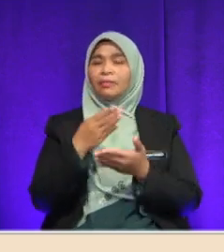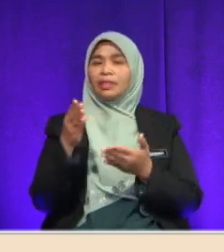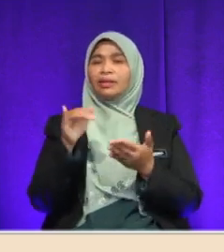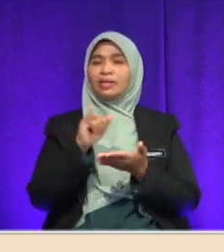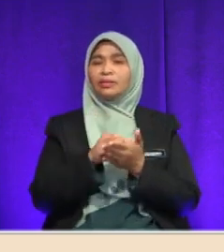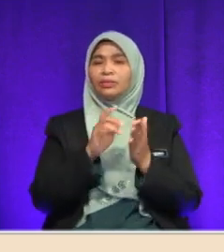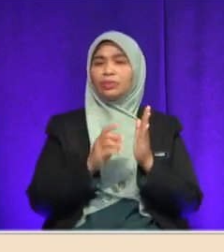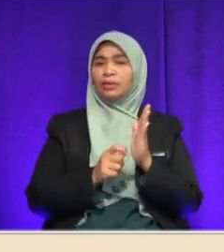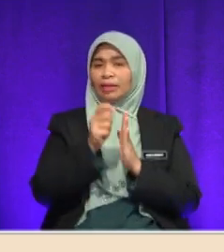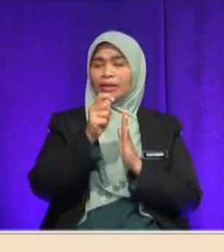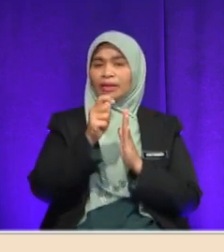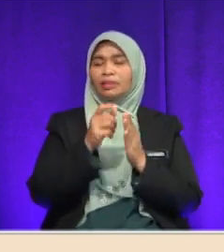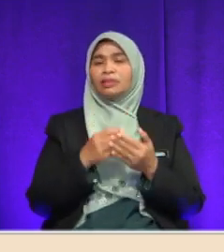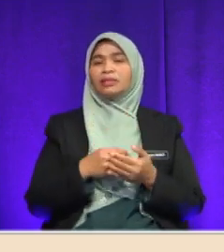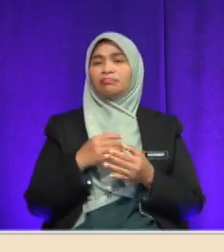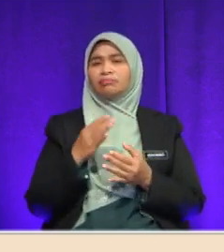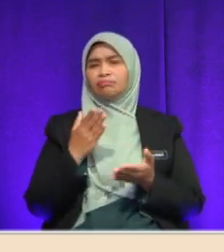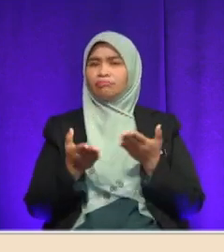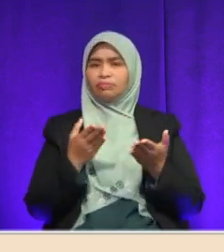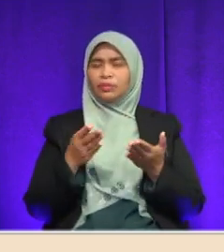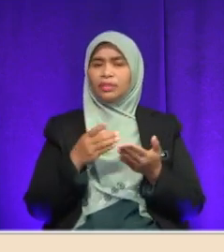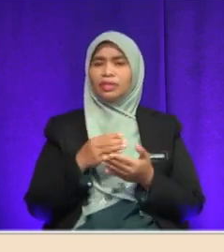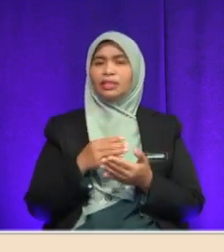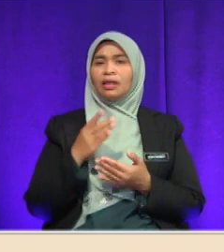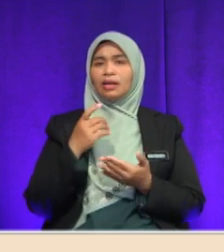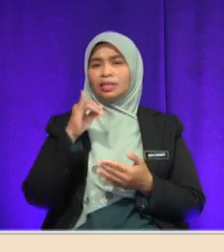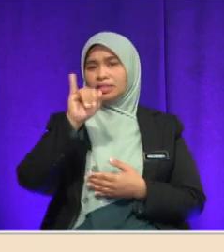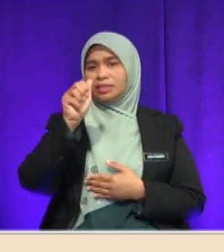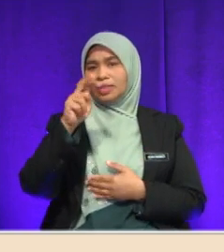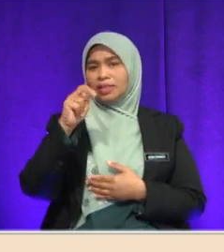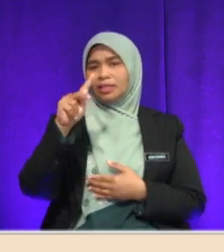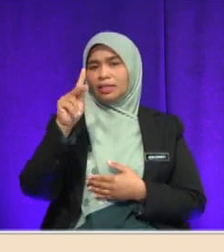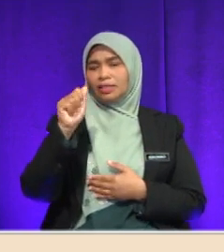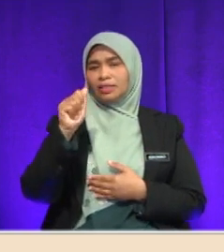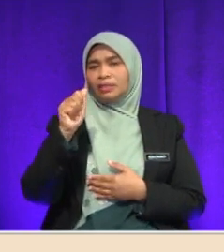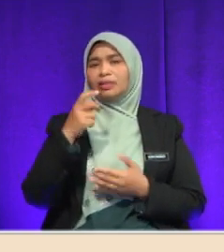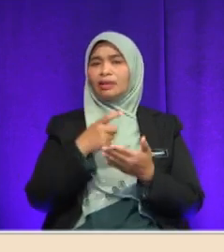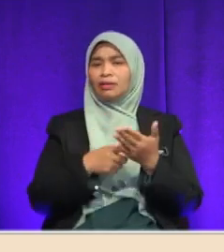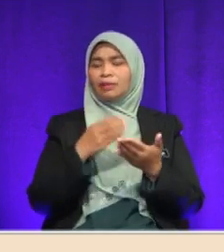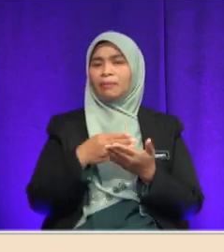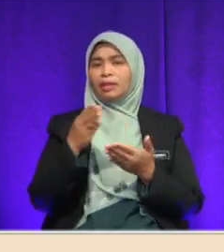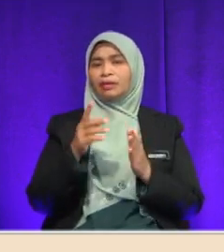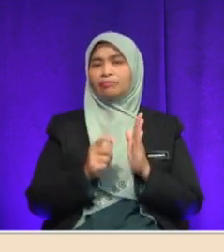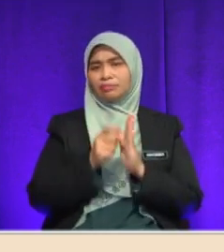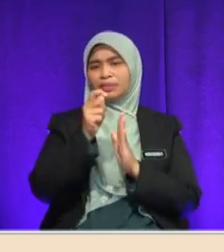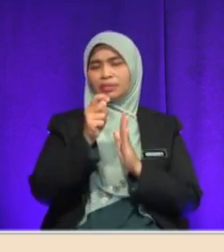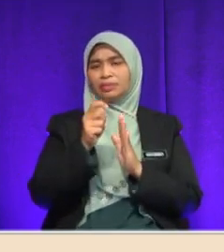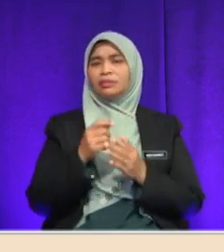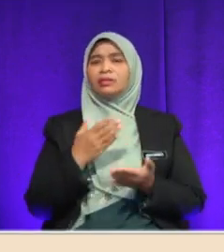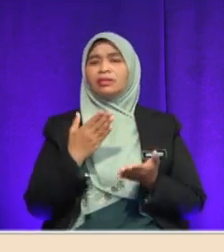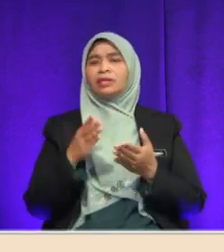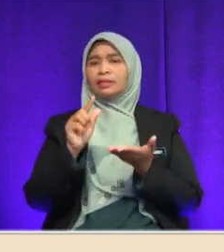B. Jangkaan harga masa depan naik. C. Pendapatan pengguna